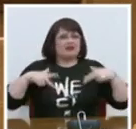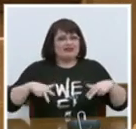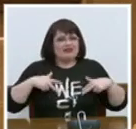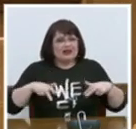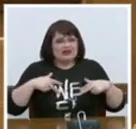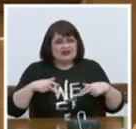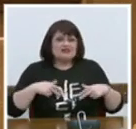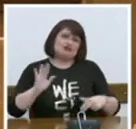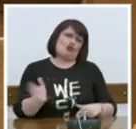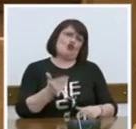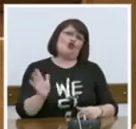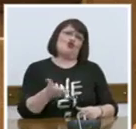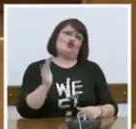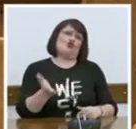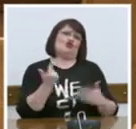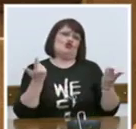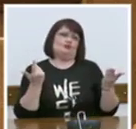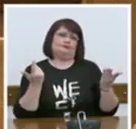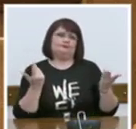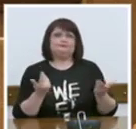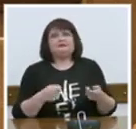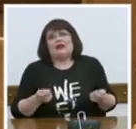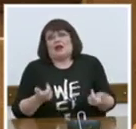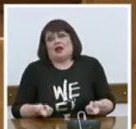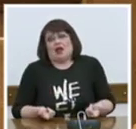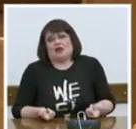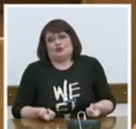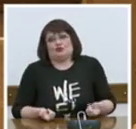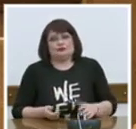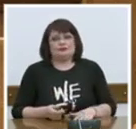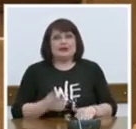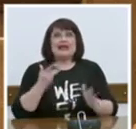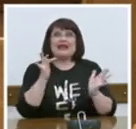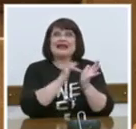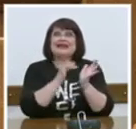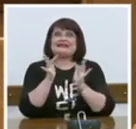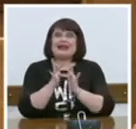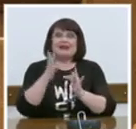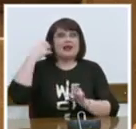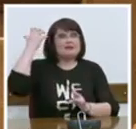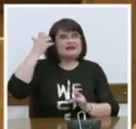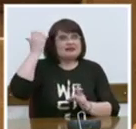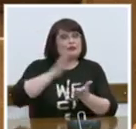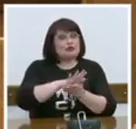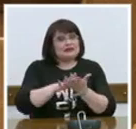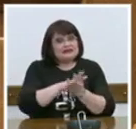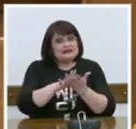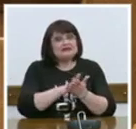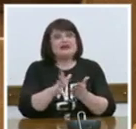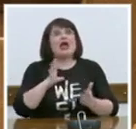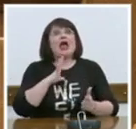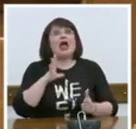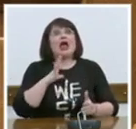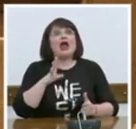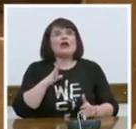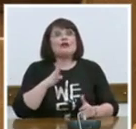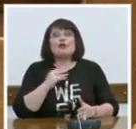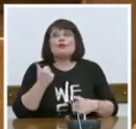έδιωξε ως άσπραχνη μάνα. Ως χριστιανοί, ως επιστήμονες, ως άνθρωποι σεβόμαστε τον πόνο των